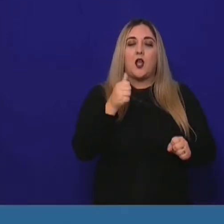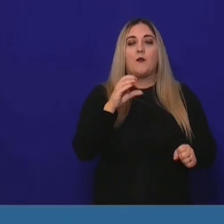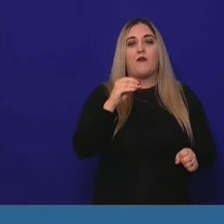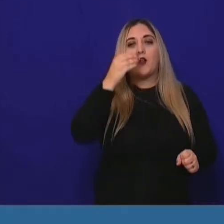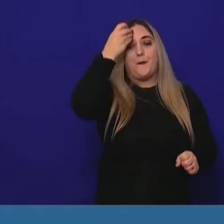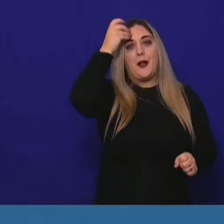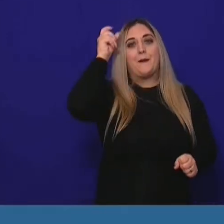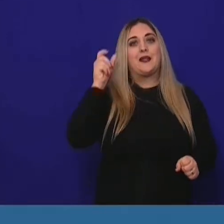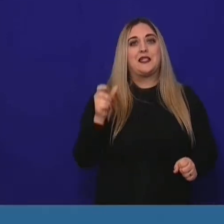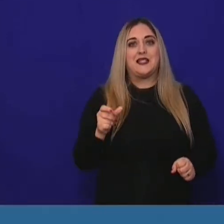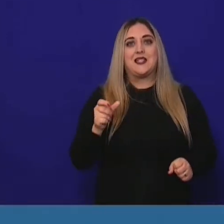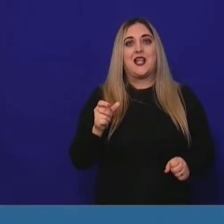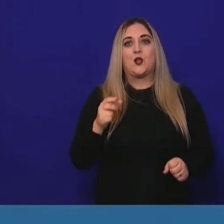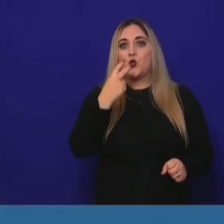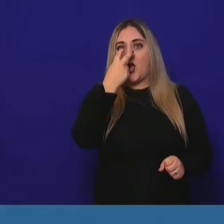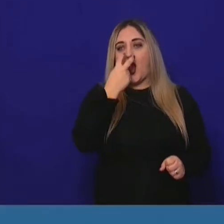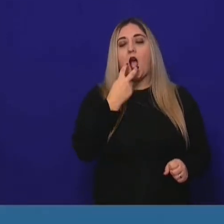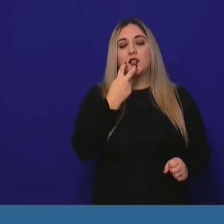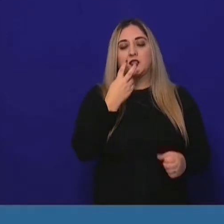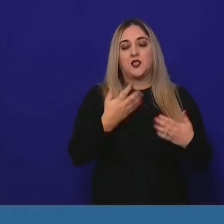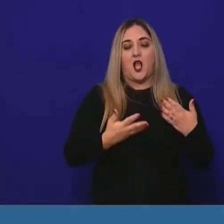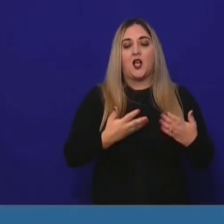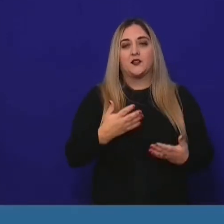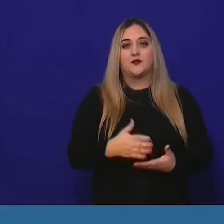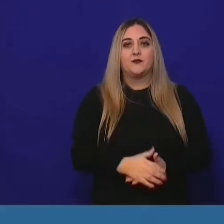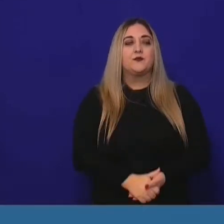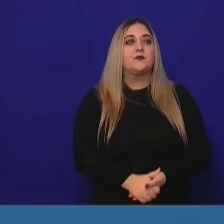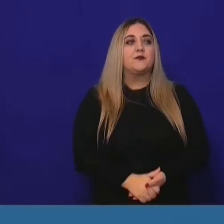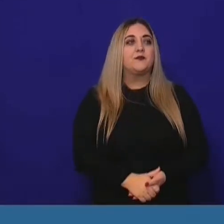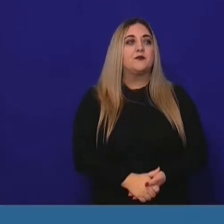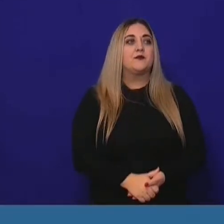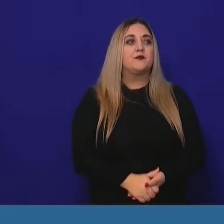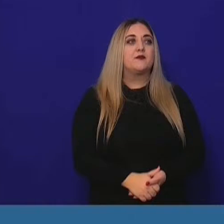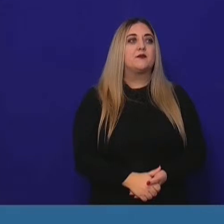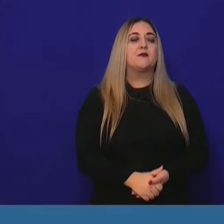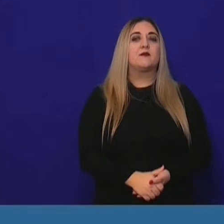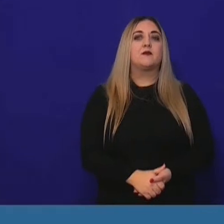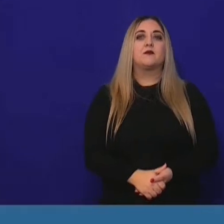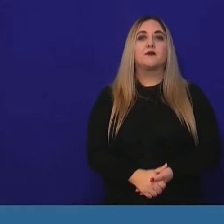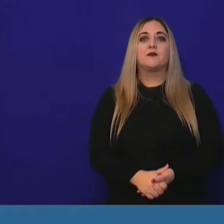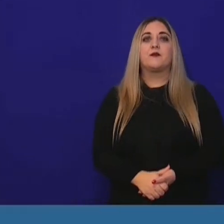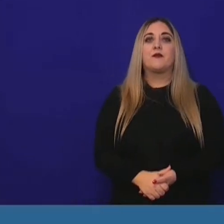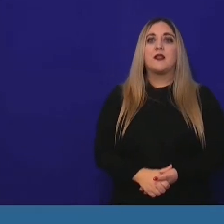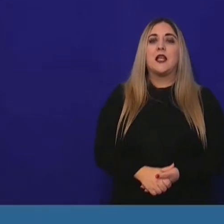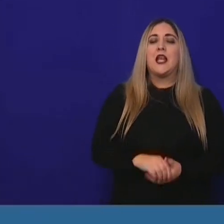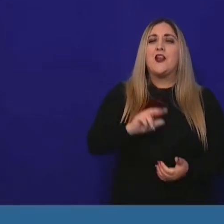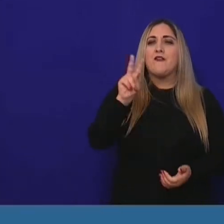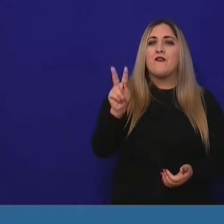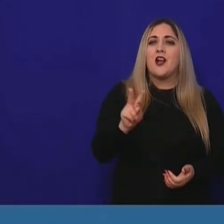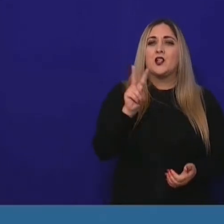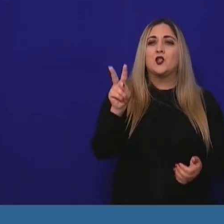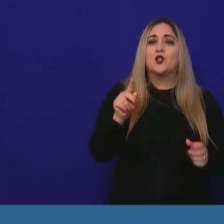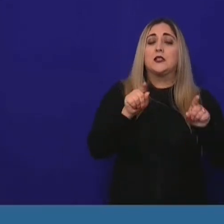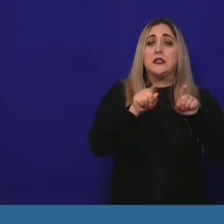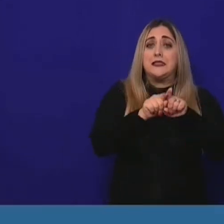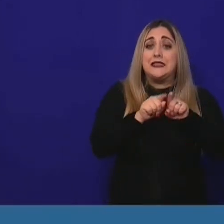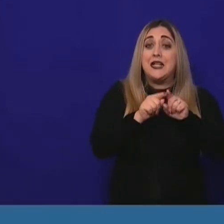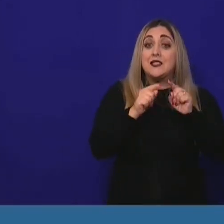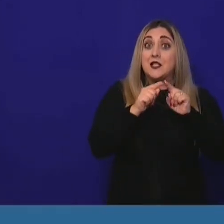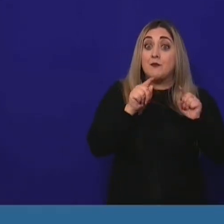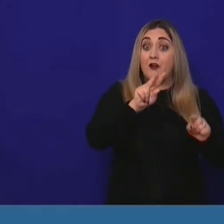mal-Ministeru responsabbli mill-anzjani wkoll. Dan huwa l-istess virus, però l-viruses